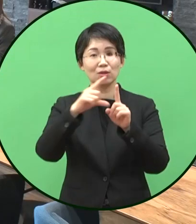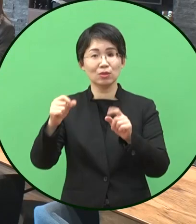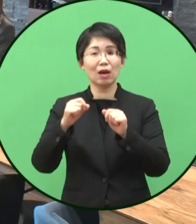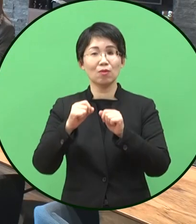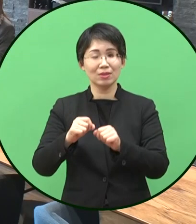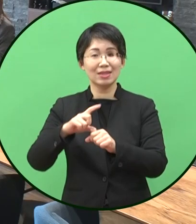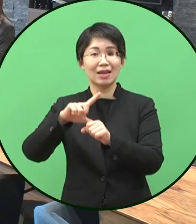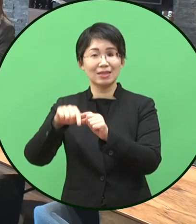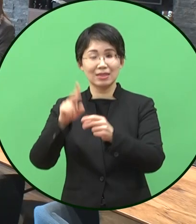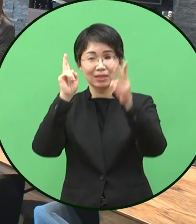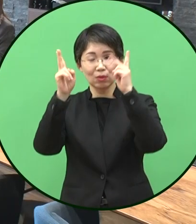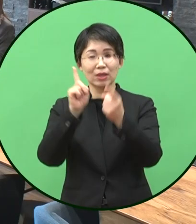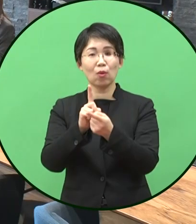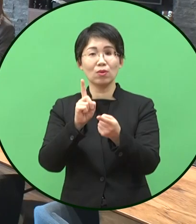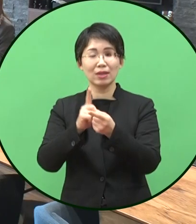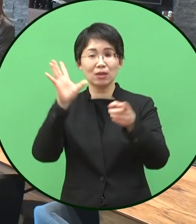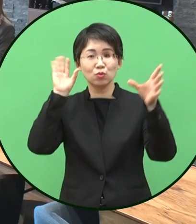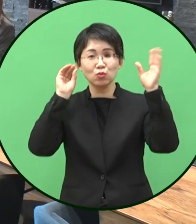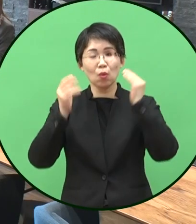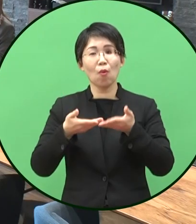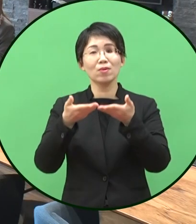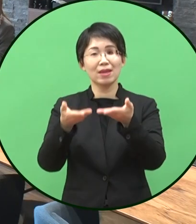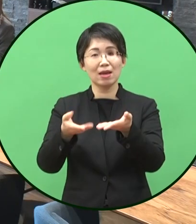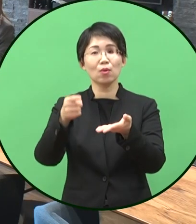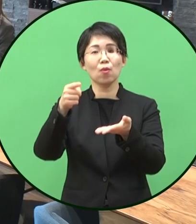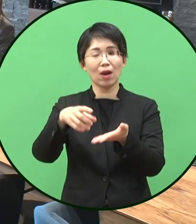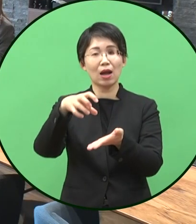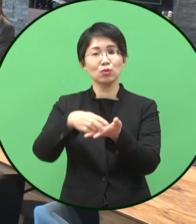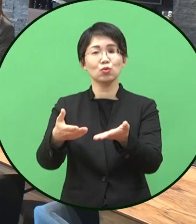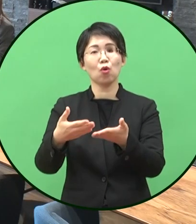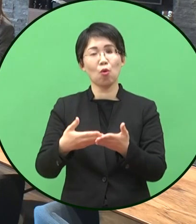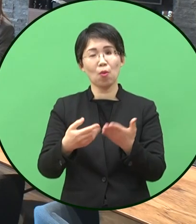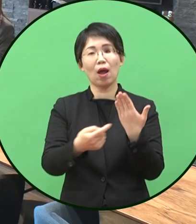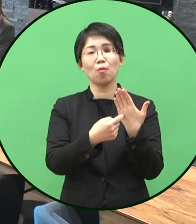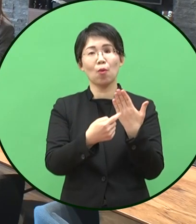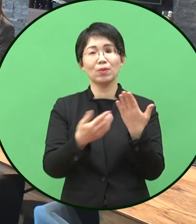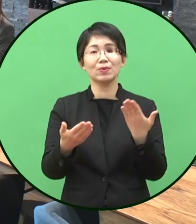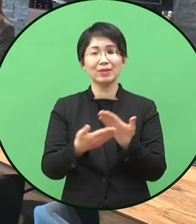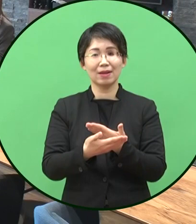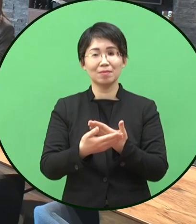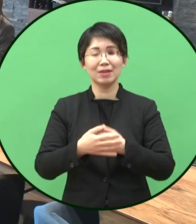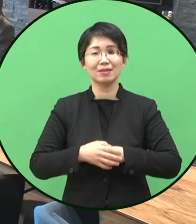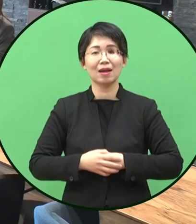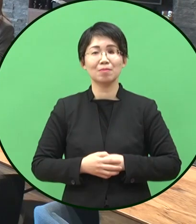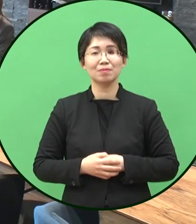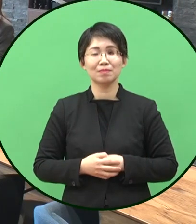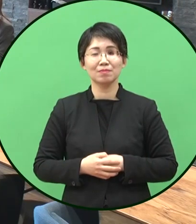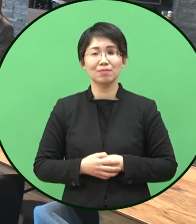域の企業への情報提供が受賞のポイントとなりました。